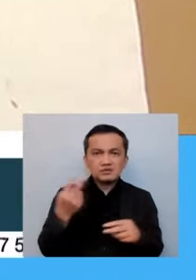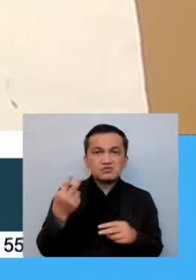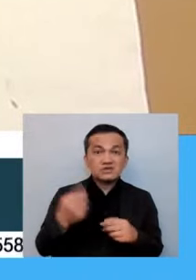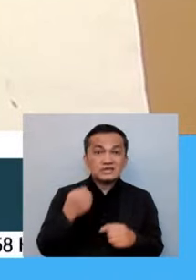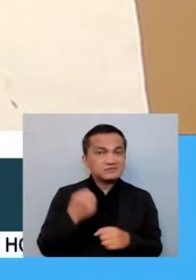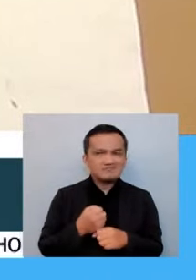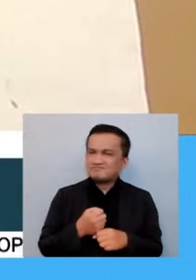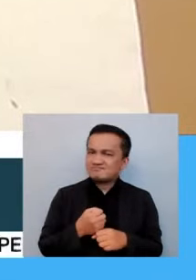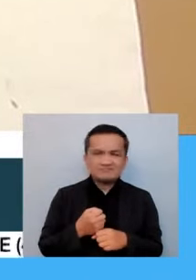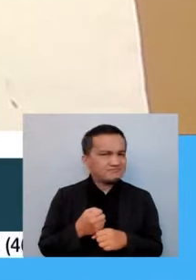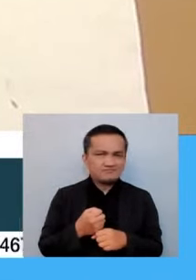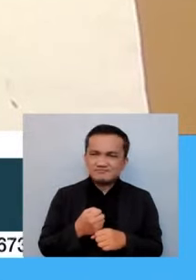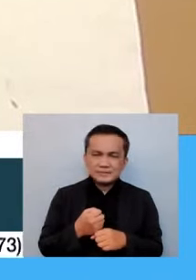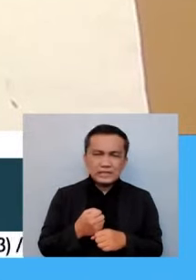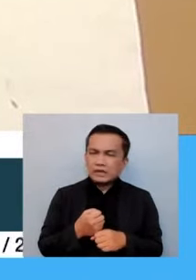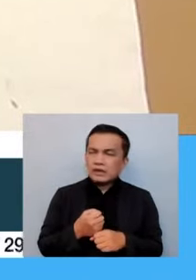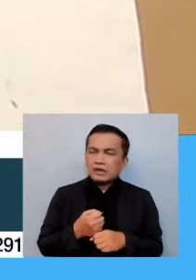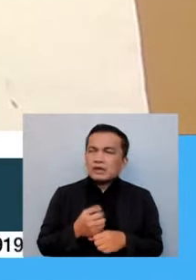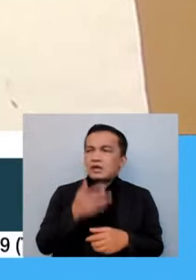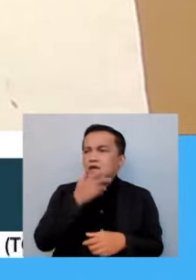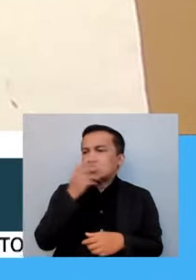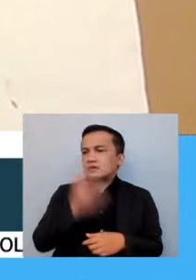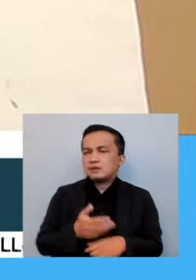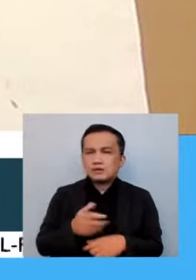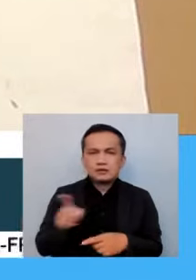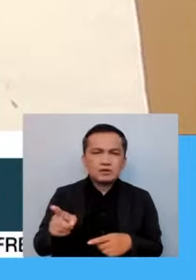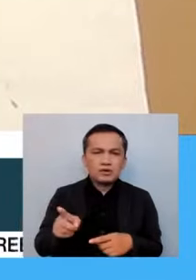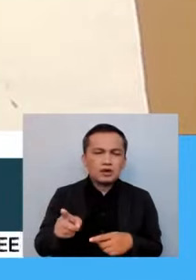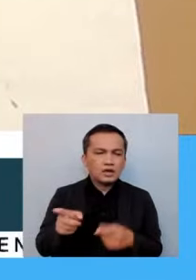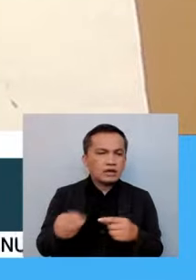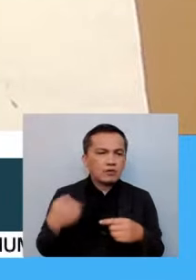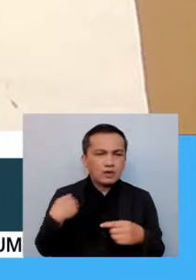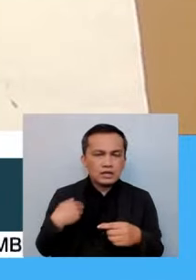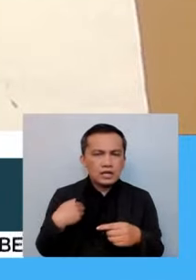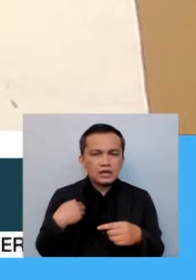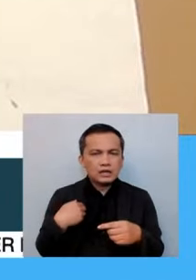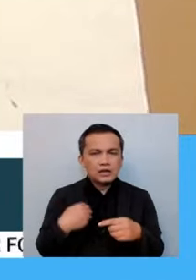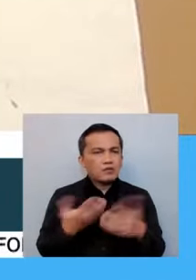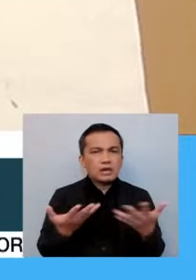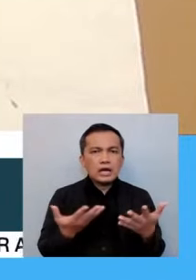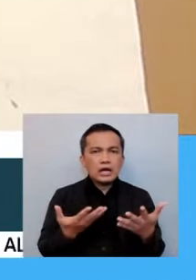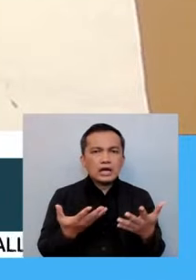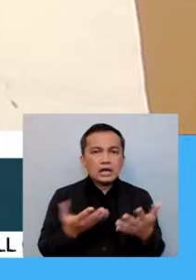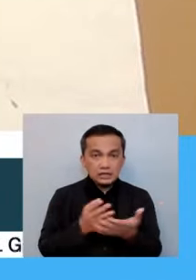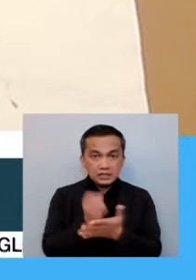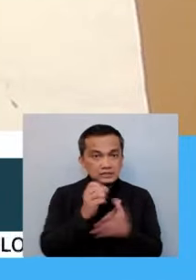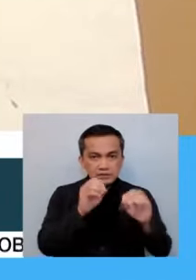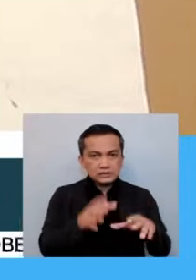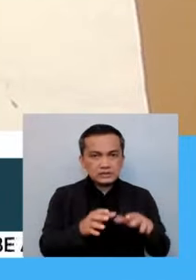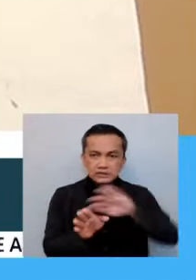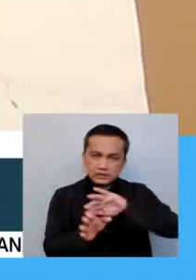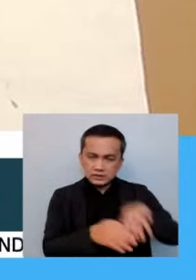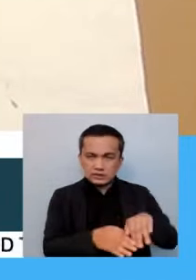ay terribly under attack yung rights ng mga teachers natin, no? Sa usapin ng